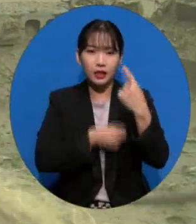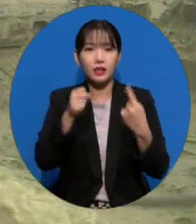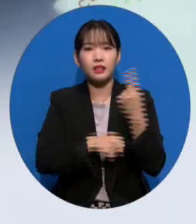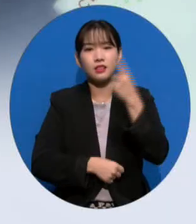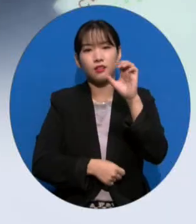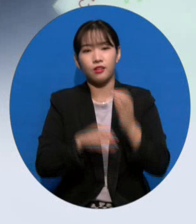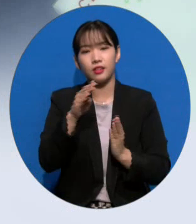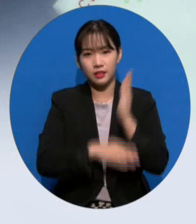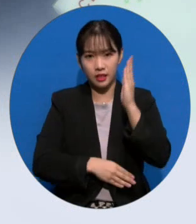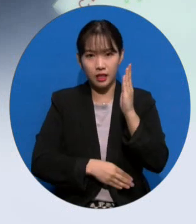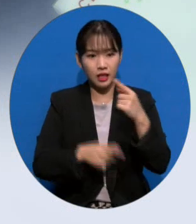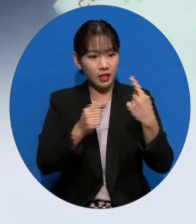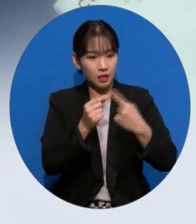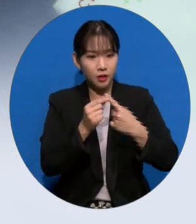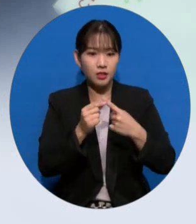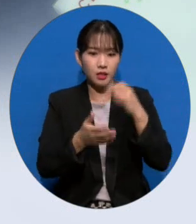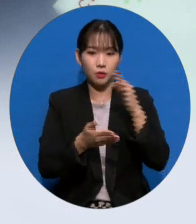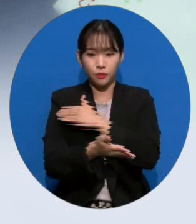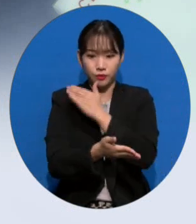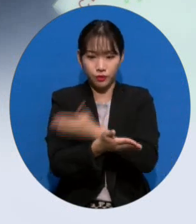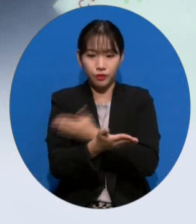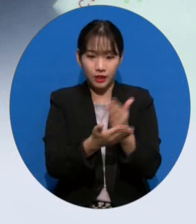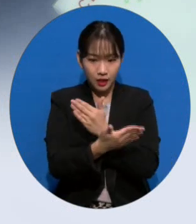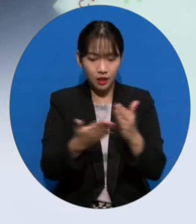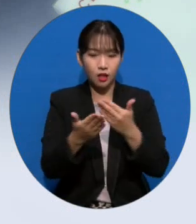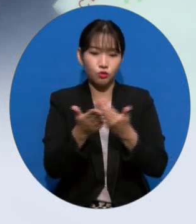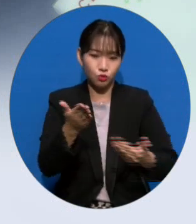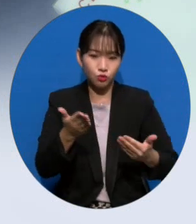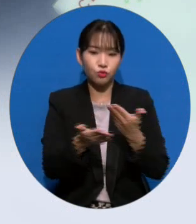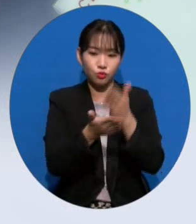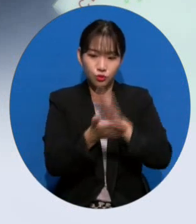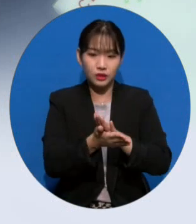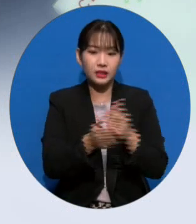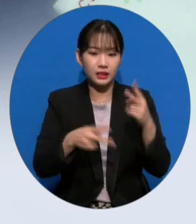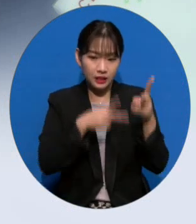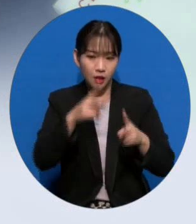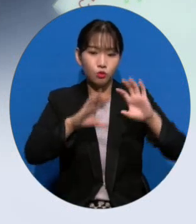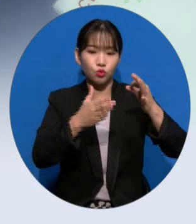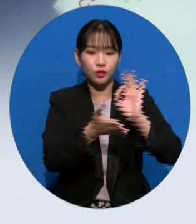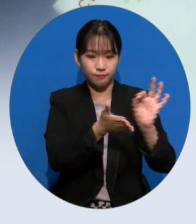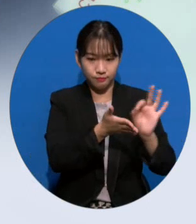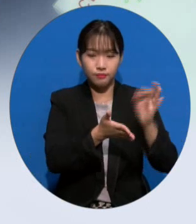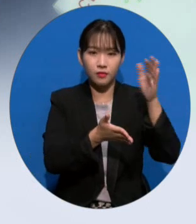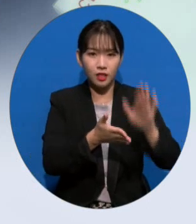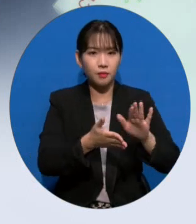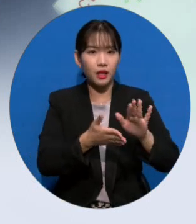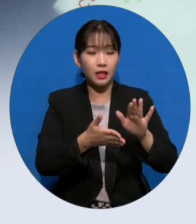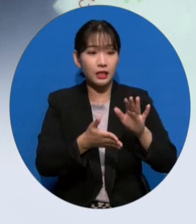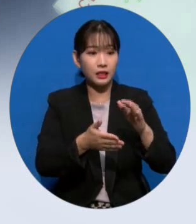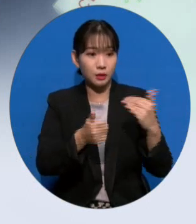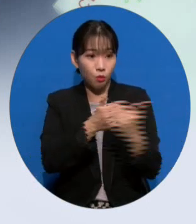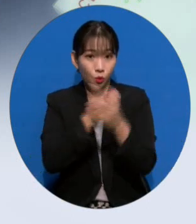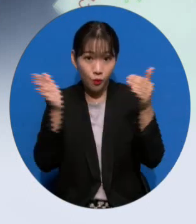원 이상. 1단계 재정분권으로 하천 정비 등의 균형 발전 사업에는 국가 재원을 써왔지만 한시 보전이